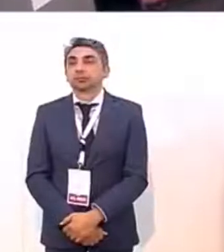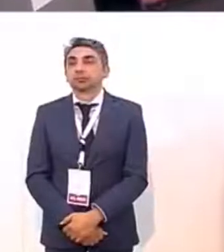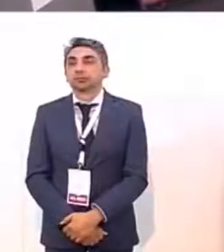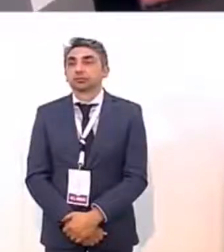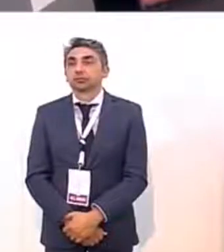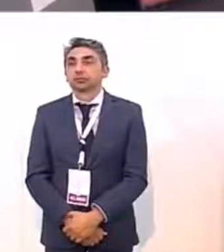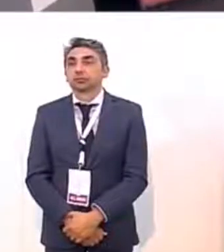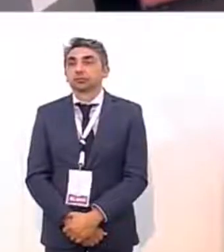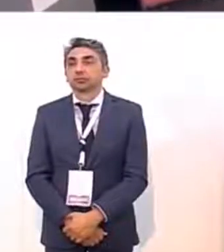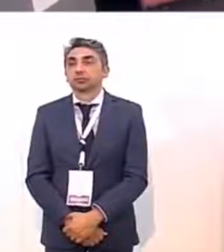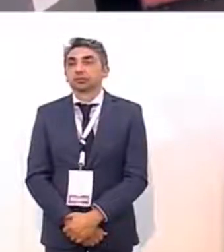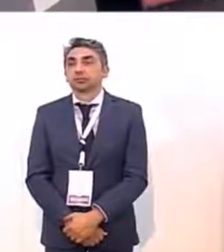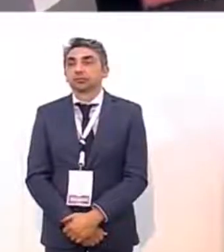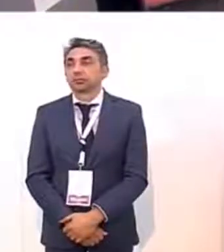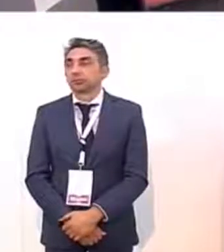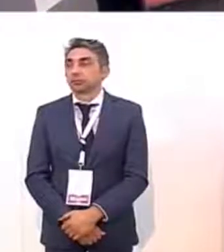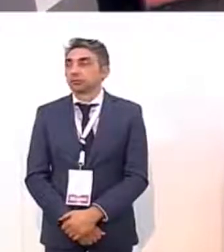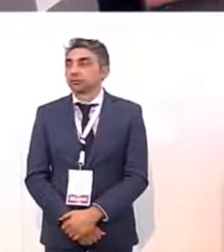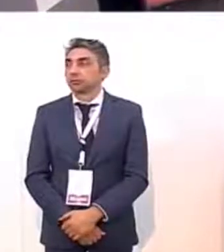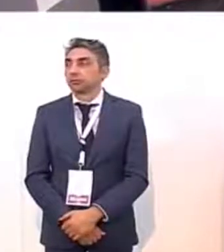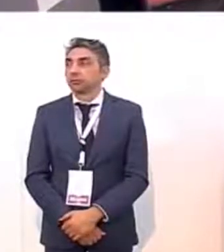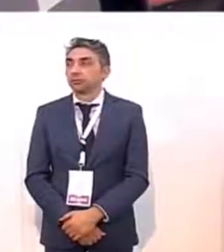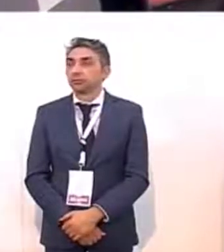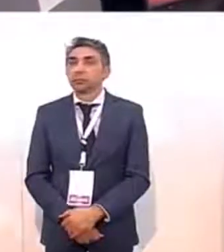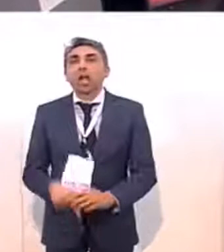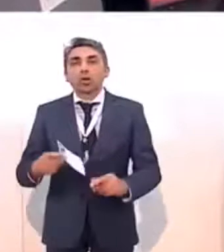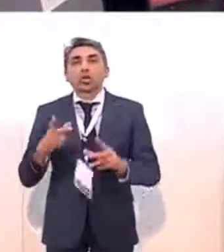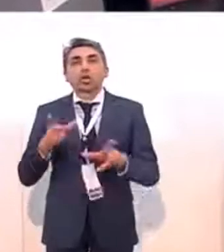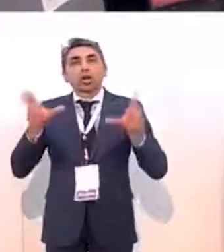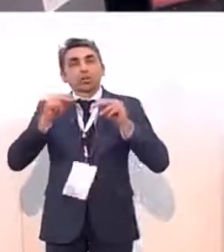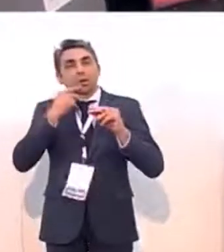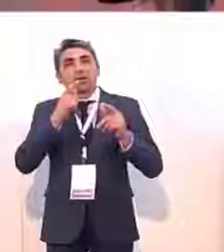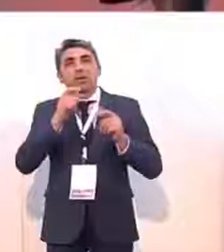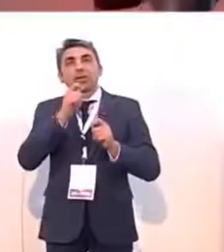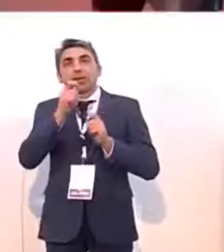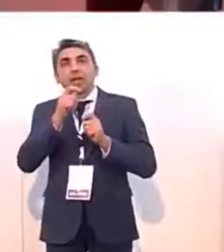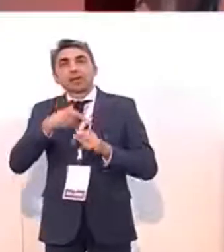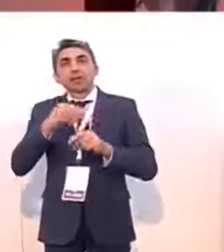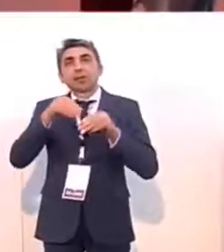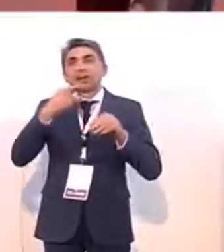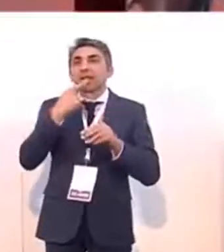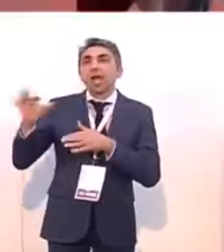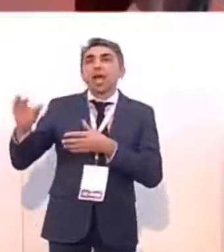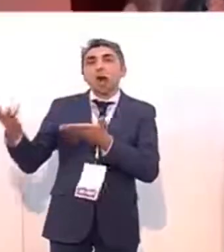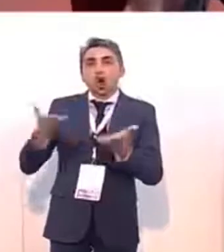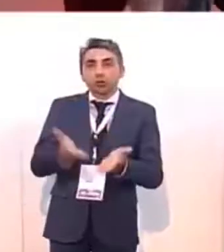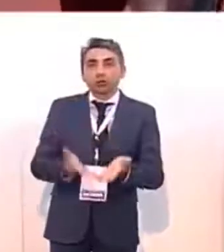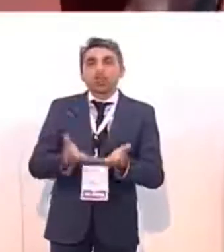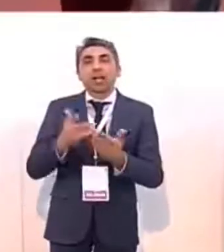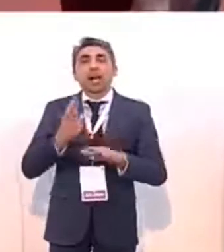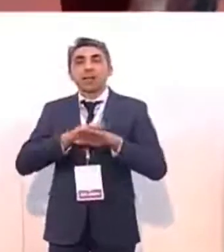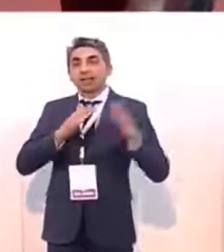Allora, dicevo, riprendiamo la parola qui dal palco. Intanto vi presento i miei ospiti. Alla